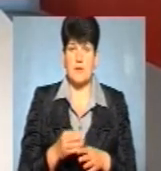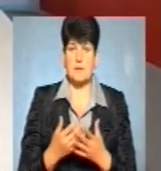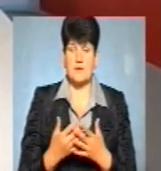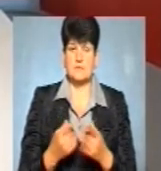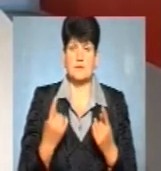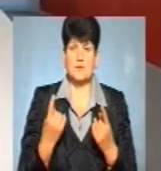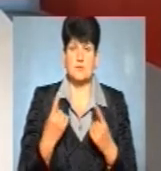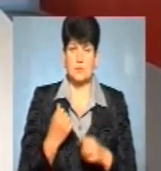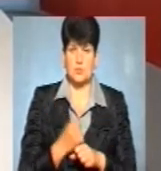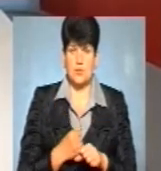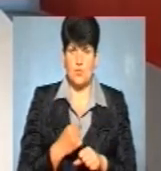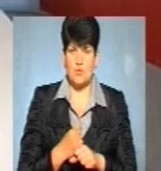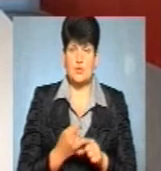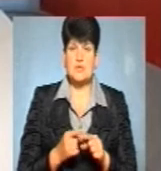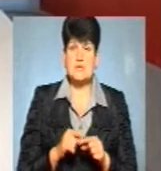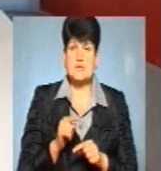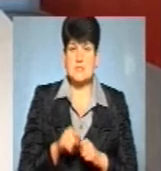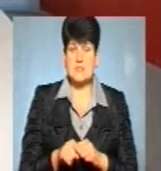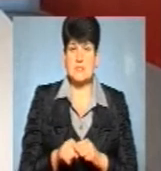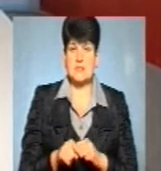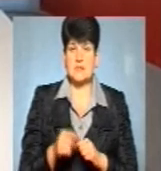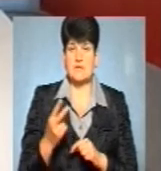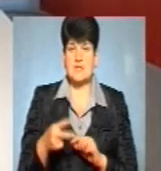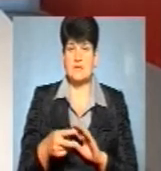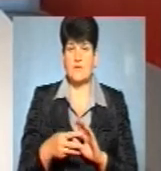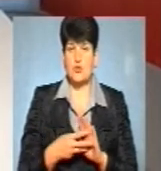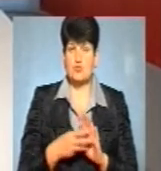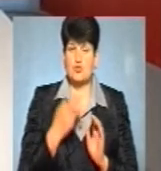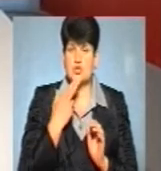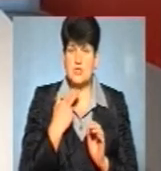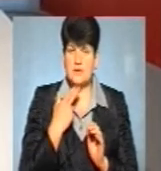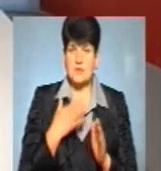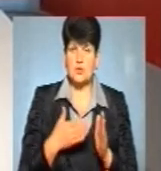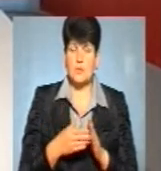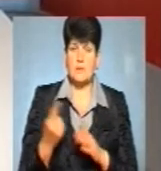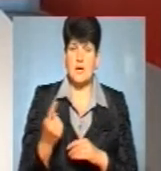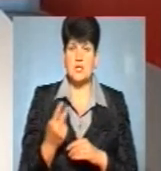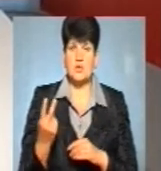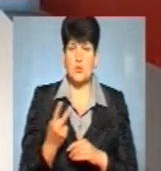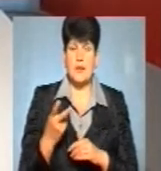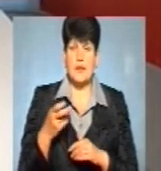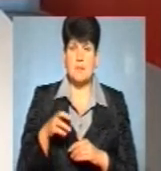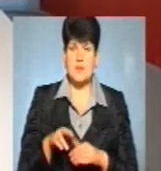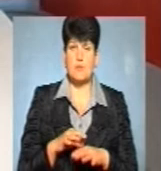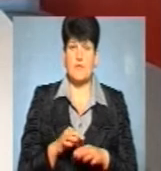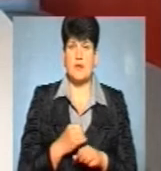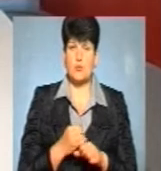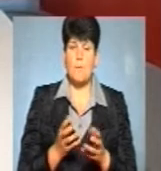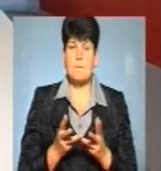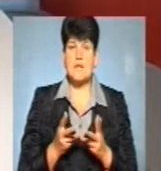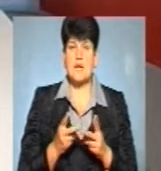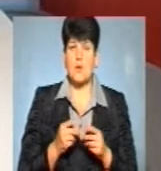титанічну роботу за цих буквально від 28 червня по 1-2 липня провели цю роботу по